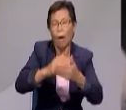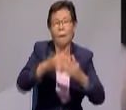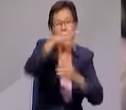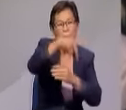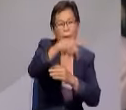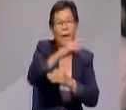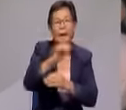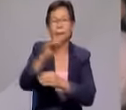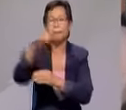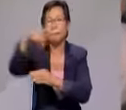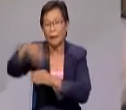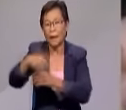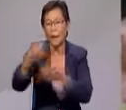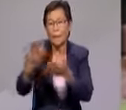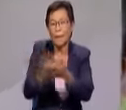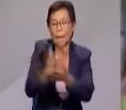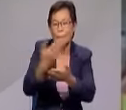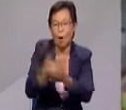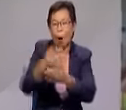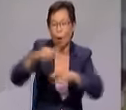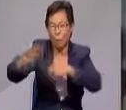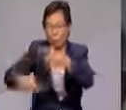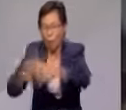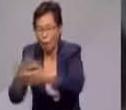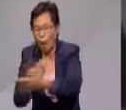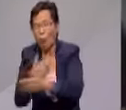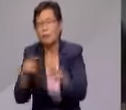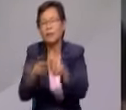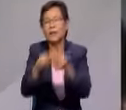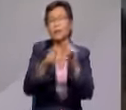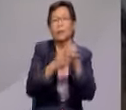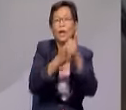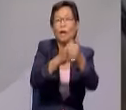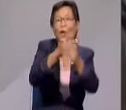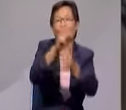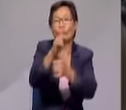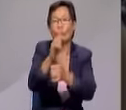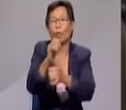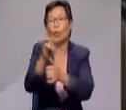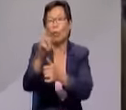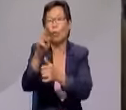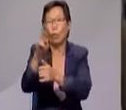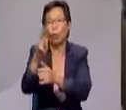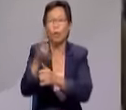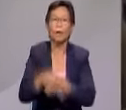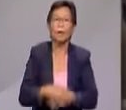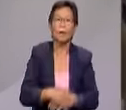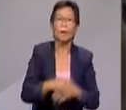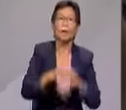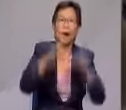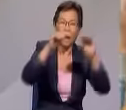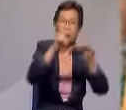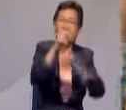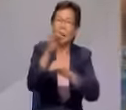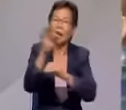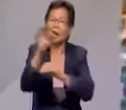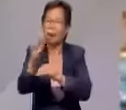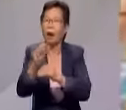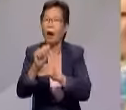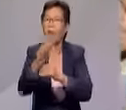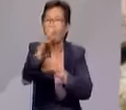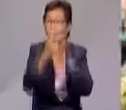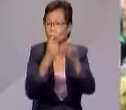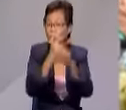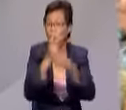pengajaran PDP diperbaharui selari dengan kurikulum. Tambah Fauziah lagi, projek rintis kafa yang dijalankan dalam masa setahun ini akan